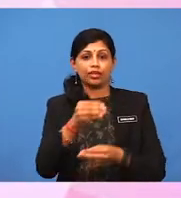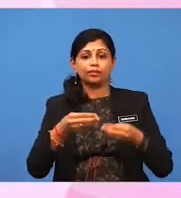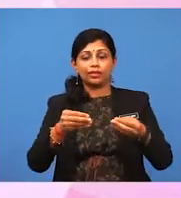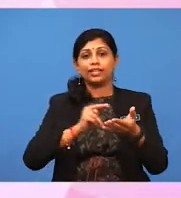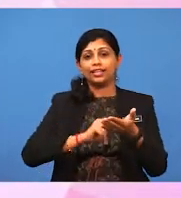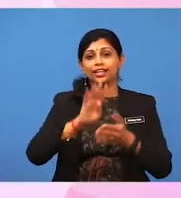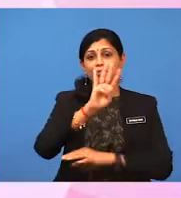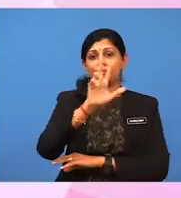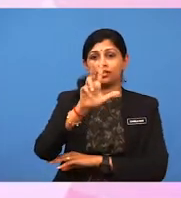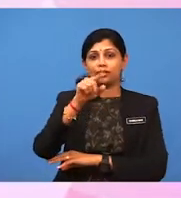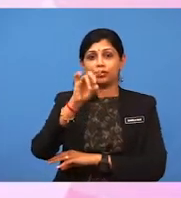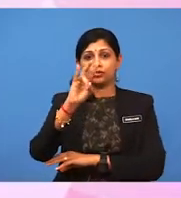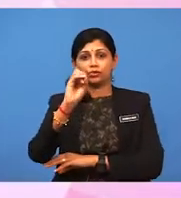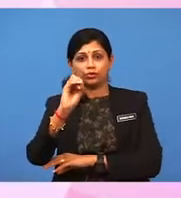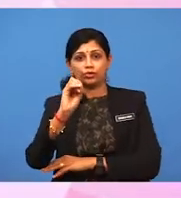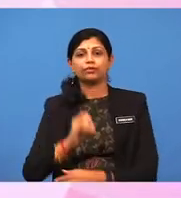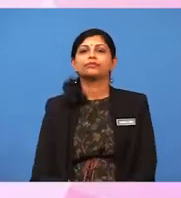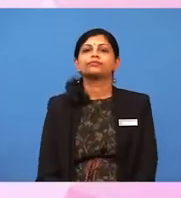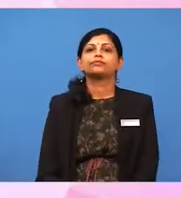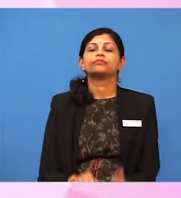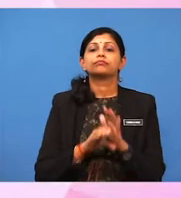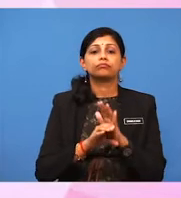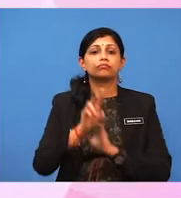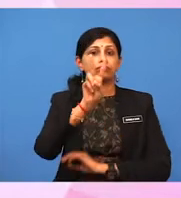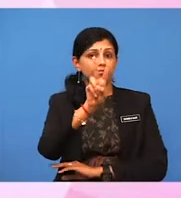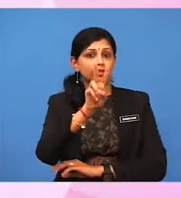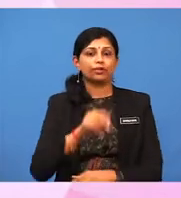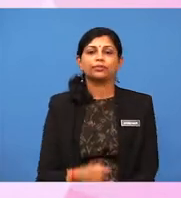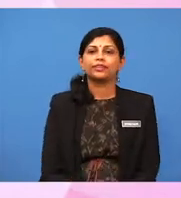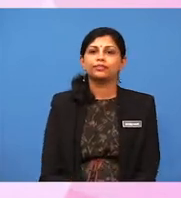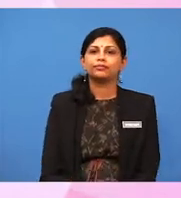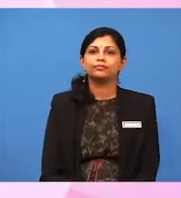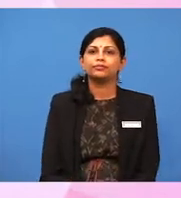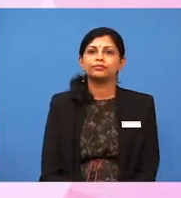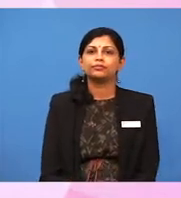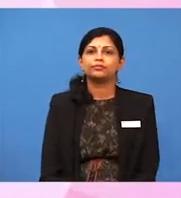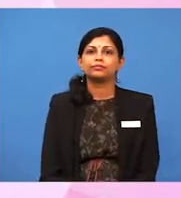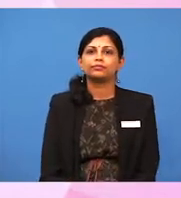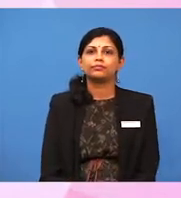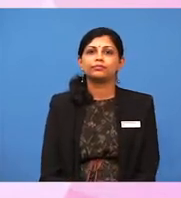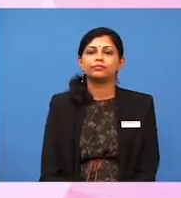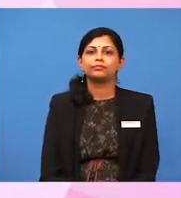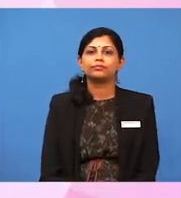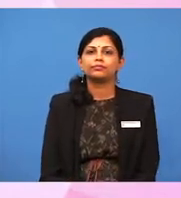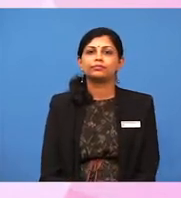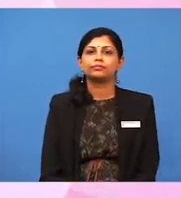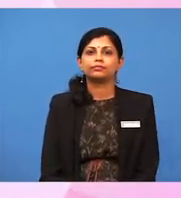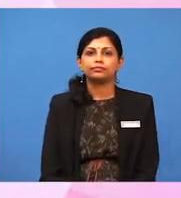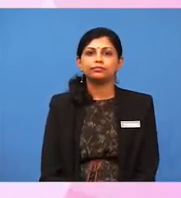43.70. Contoh kedua, z sama dengan float dalam kurungan negatif